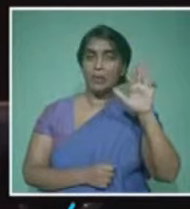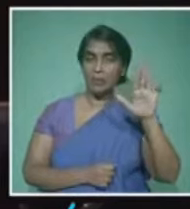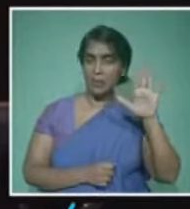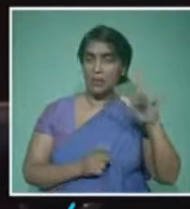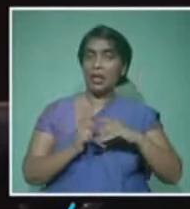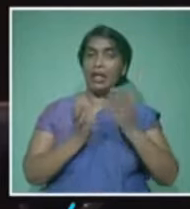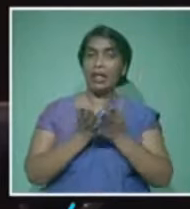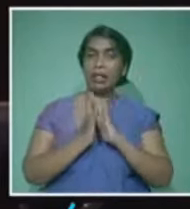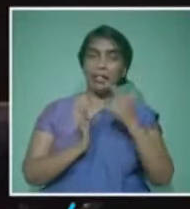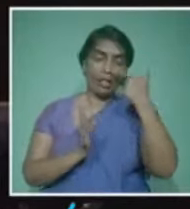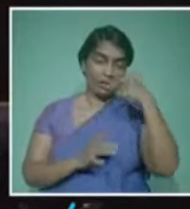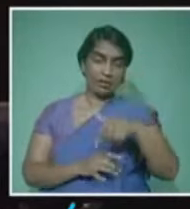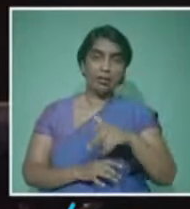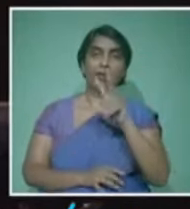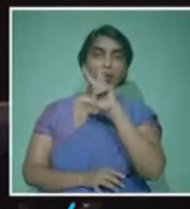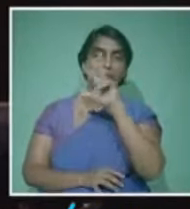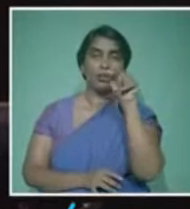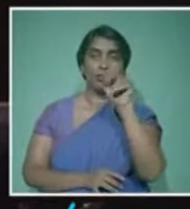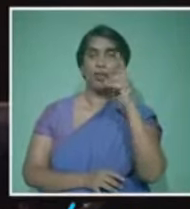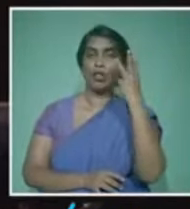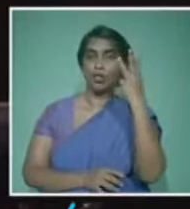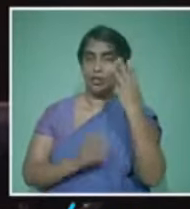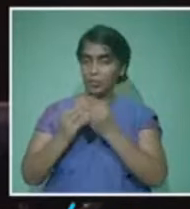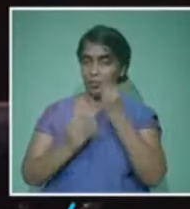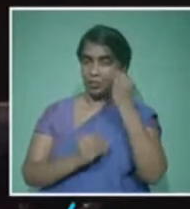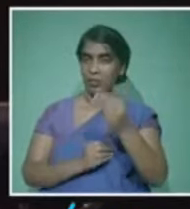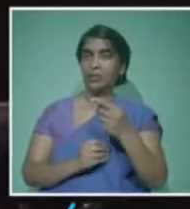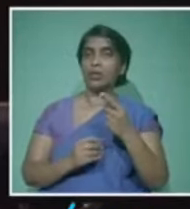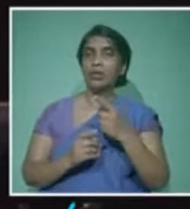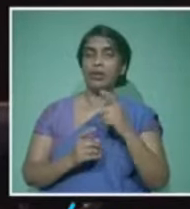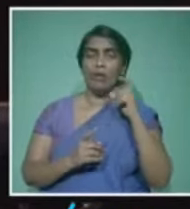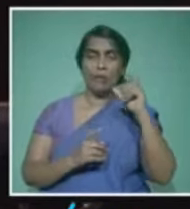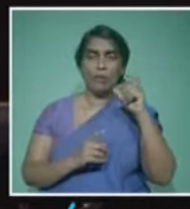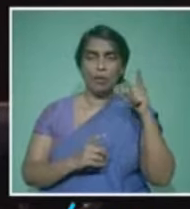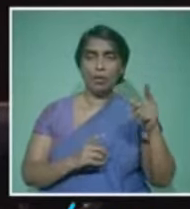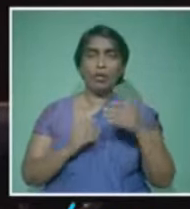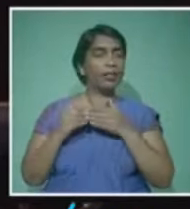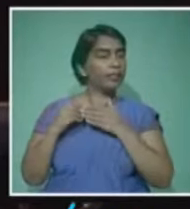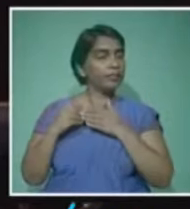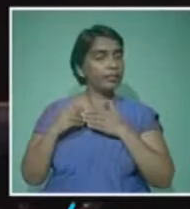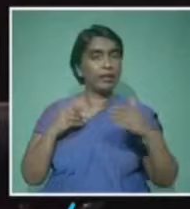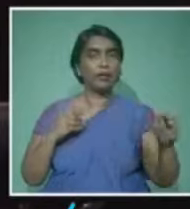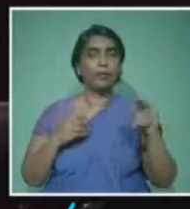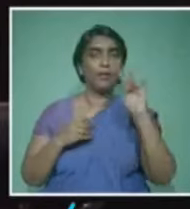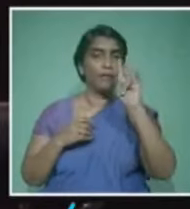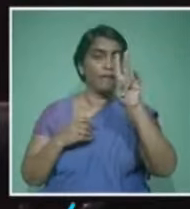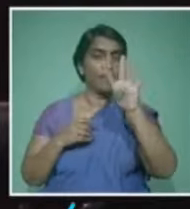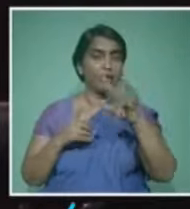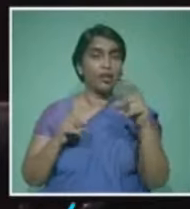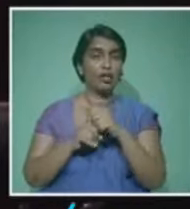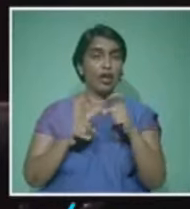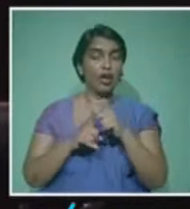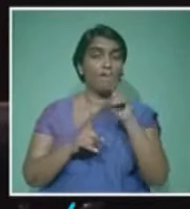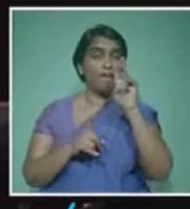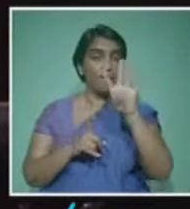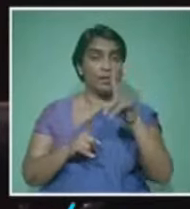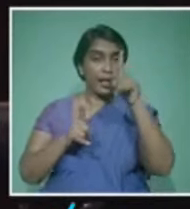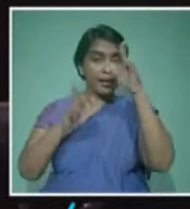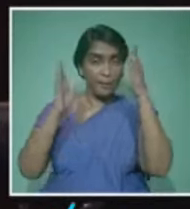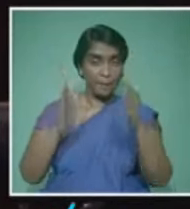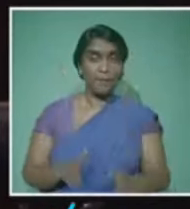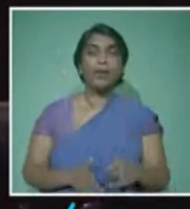इंडियन ऑयल दहाटाई दशप तुरा कोरल एनर्जी दिग्गटम विसी हतर का डोला विसी हतर एक बेरल